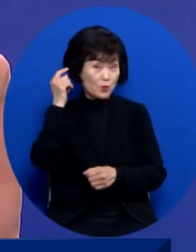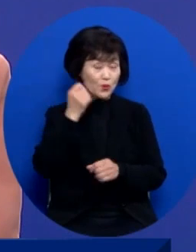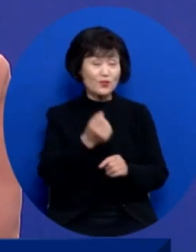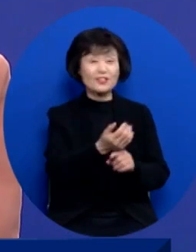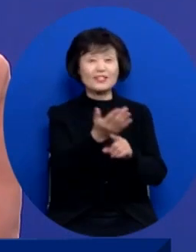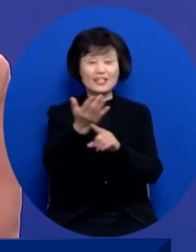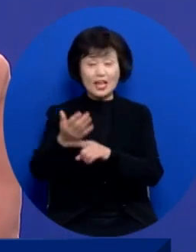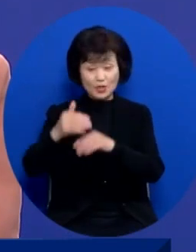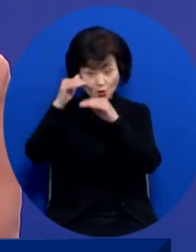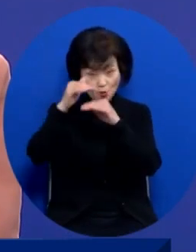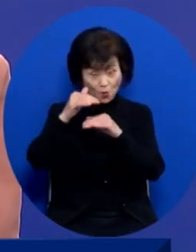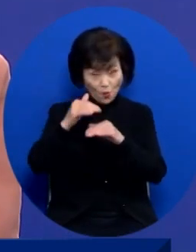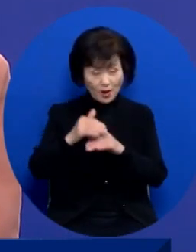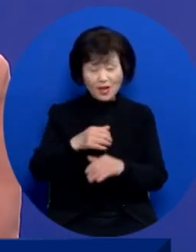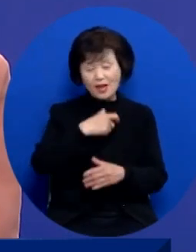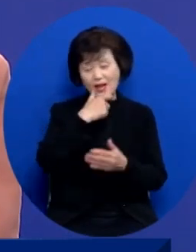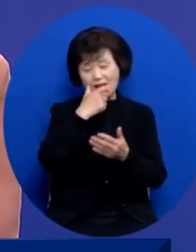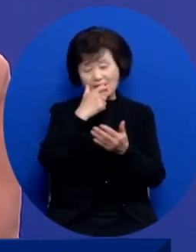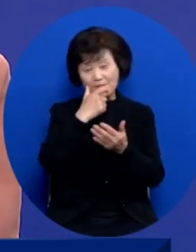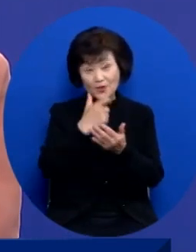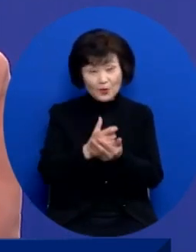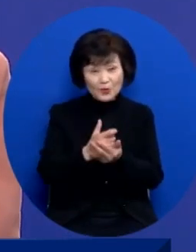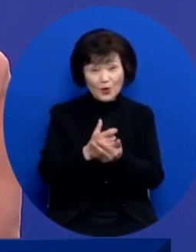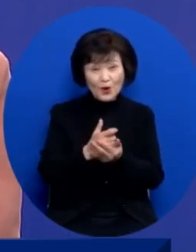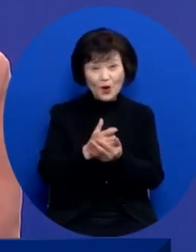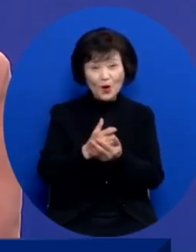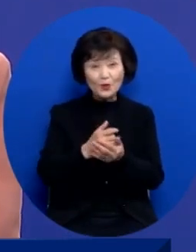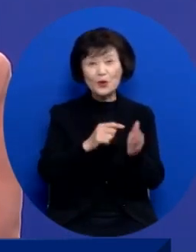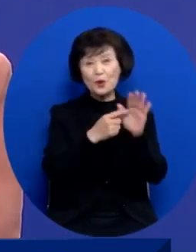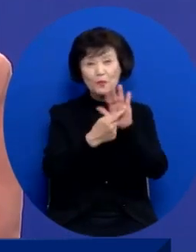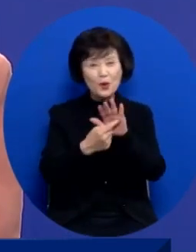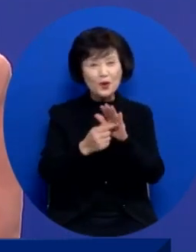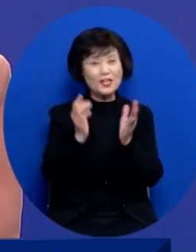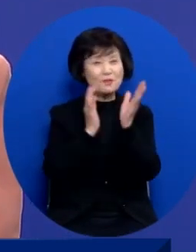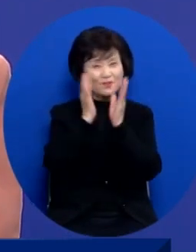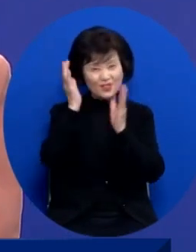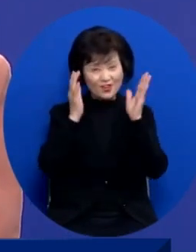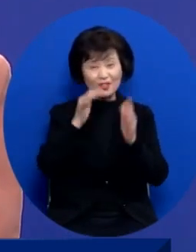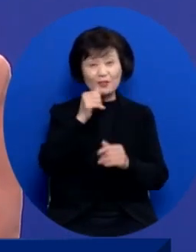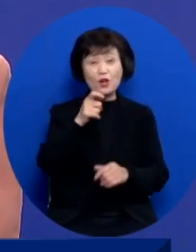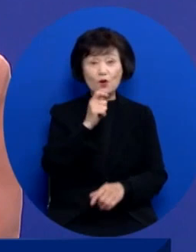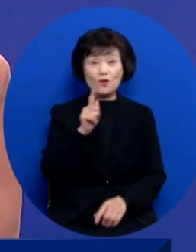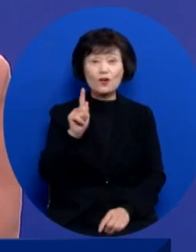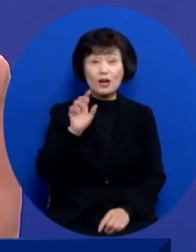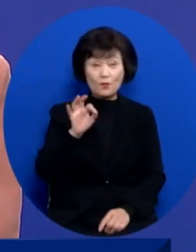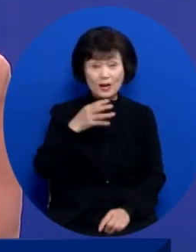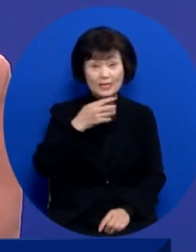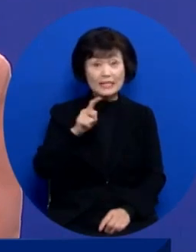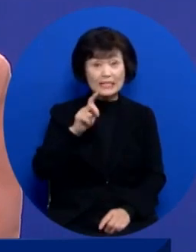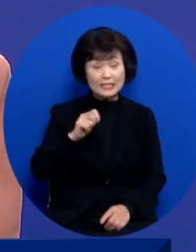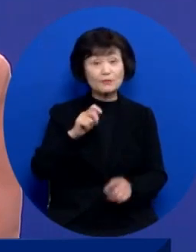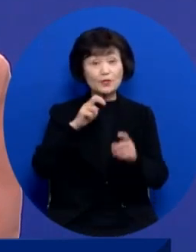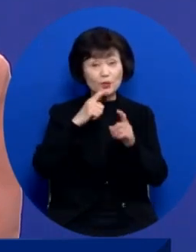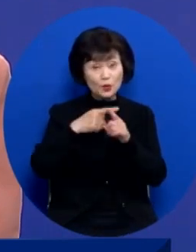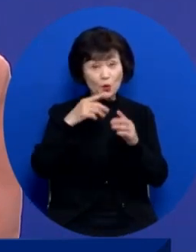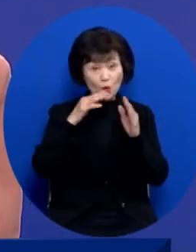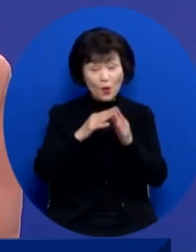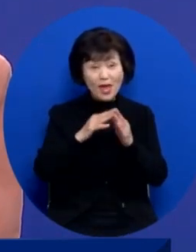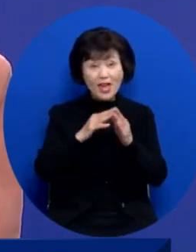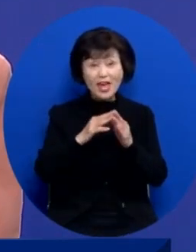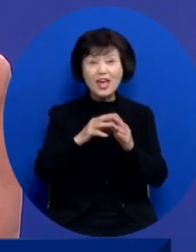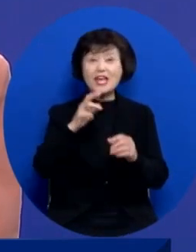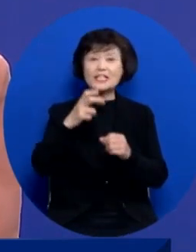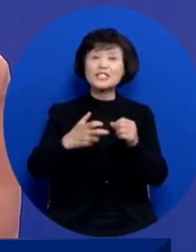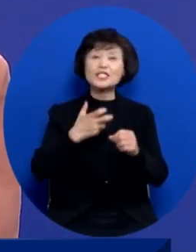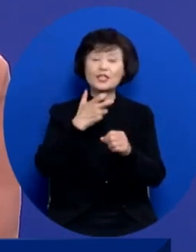과정을 유쾌하고 감동적으로 풀어낸 뮤지컬인데요. 광림교회 창립 70주년 기념 뮤지컬 더 드리머 있는 자들을